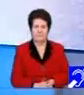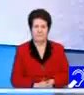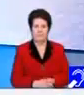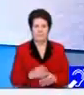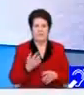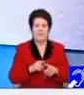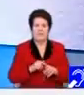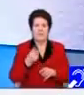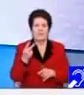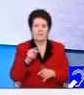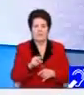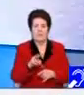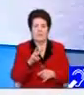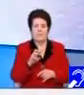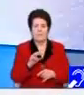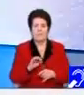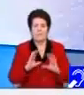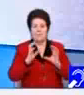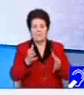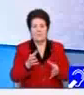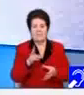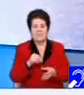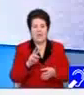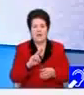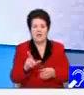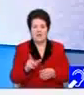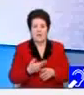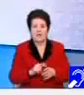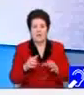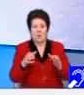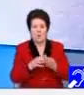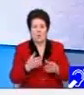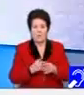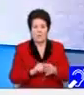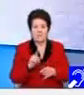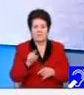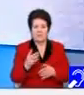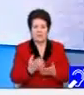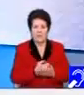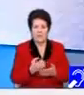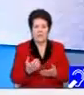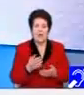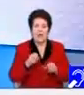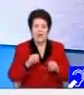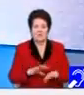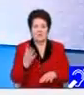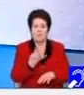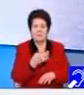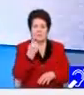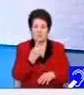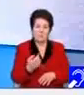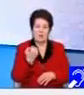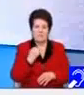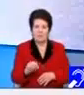Micaela Șifrin domina autoritar Cupa Mondială de Schi Alpin. Americanca a câștigat slalomul de la Flacau și a reușit a 41-a victorie în